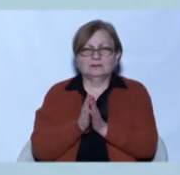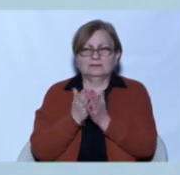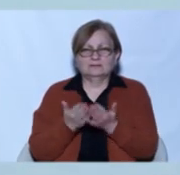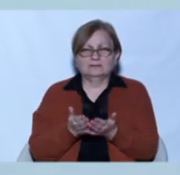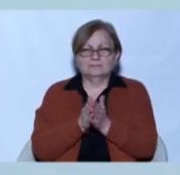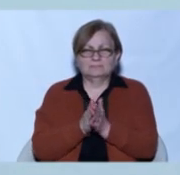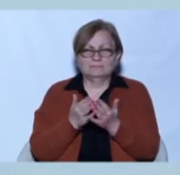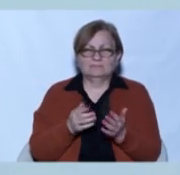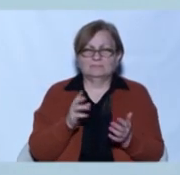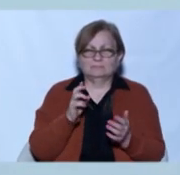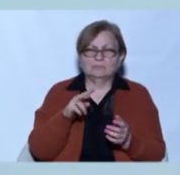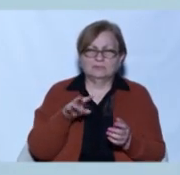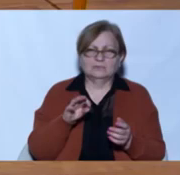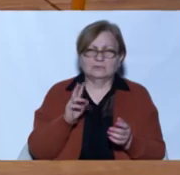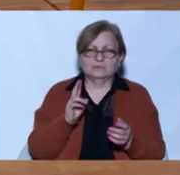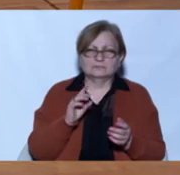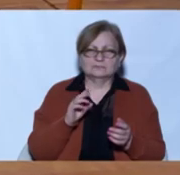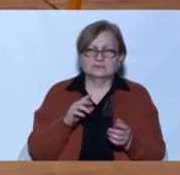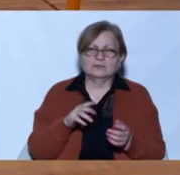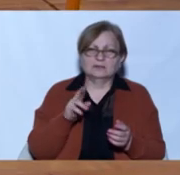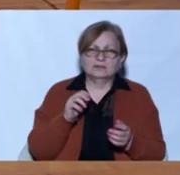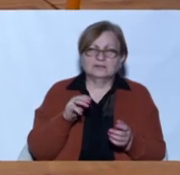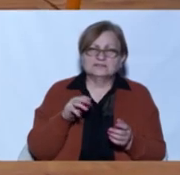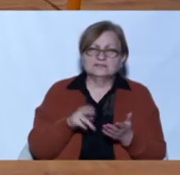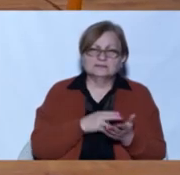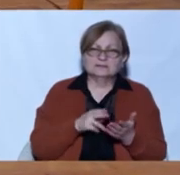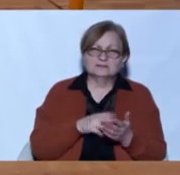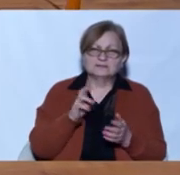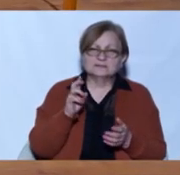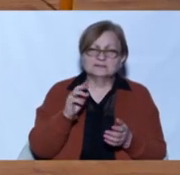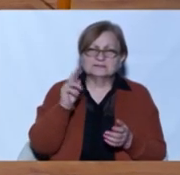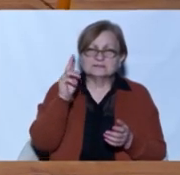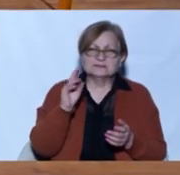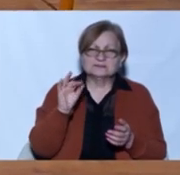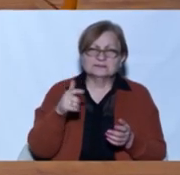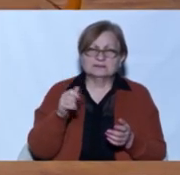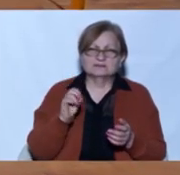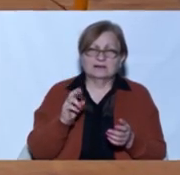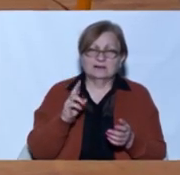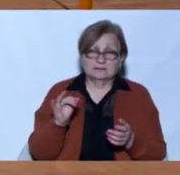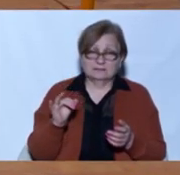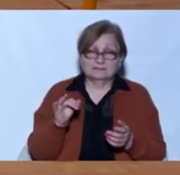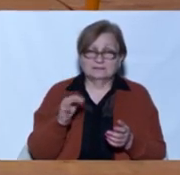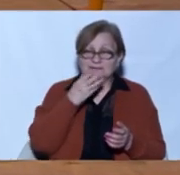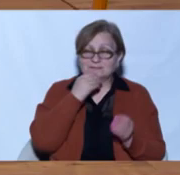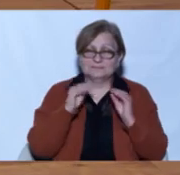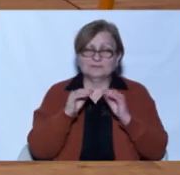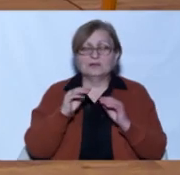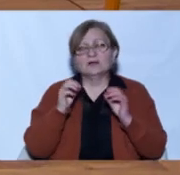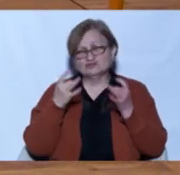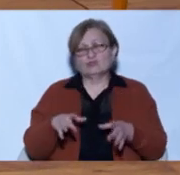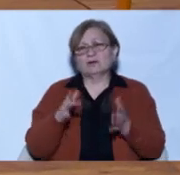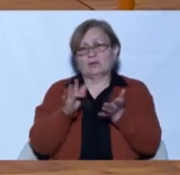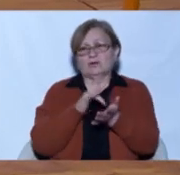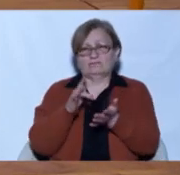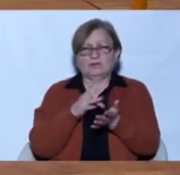რო ბლოკნოტს ეძახით, ოღონდ მას ქართულა წიგნაკი ქვია, ხოლო ბიჭებს შეუძლიათ აიღოთ მხოლოდ რვეული ან რამე